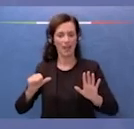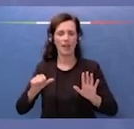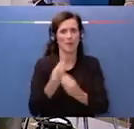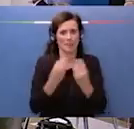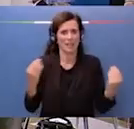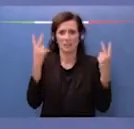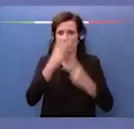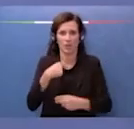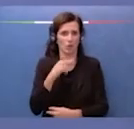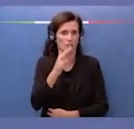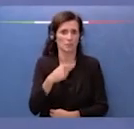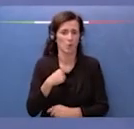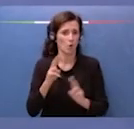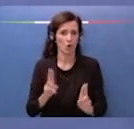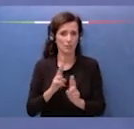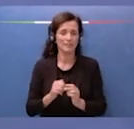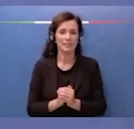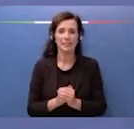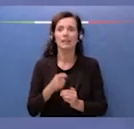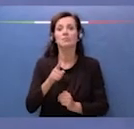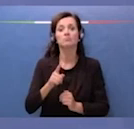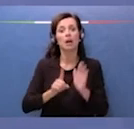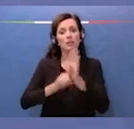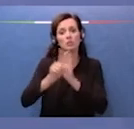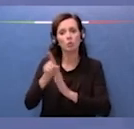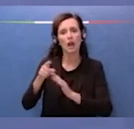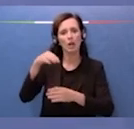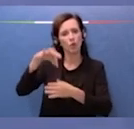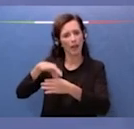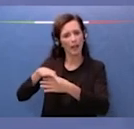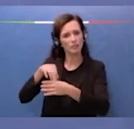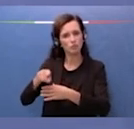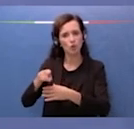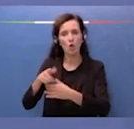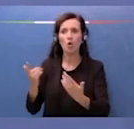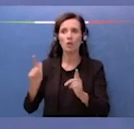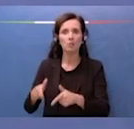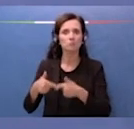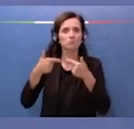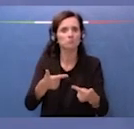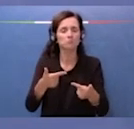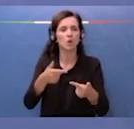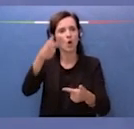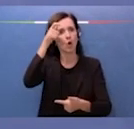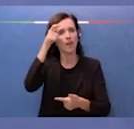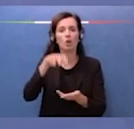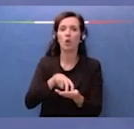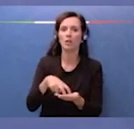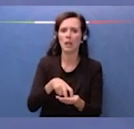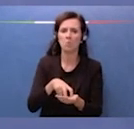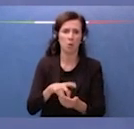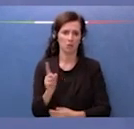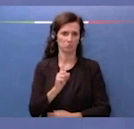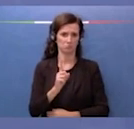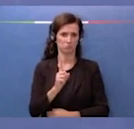riparlerà non credo che il risultato delle elezioni abbia in qualche modo indebolito il governo però non